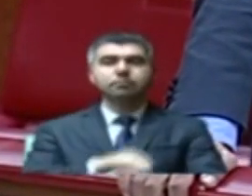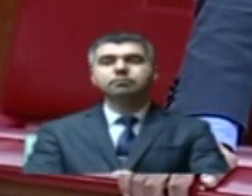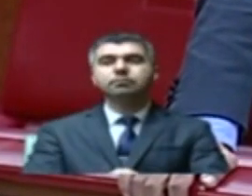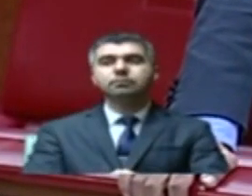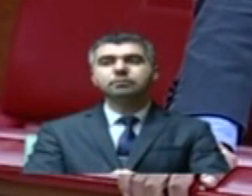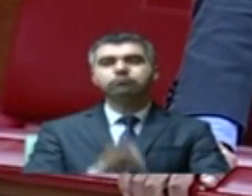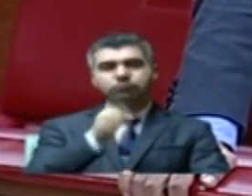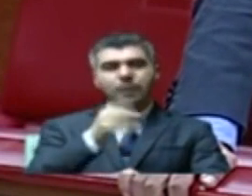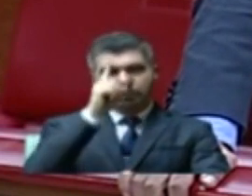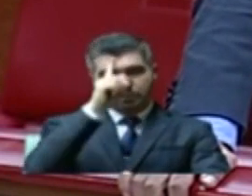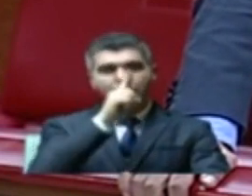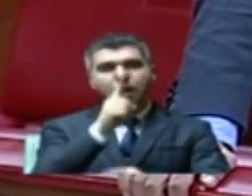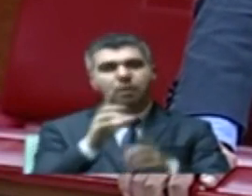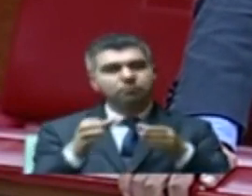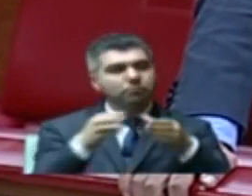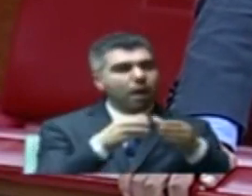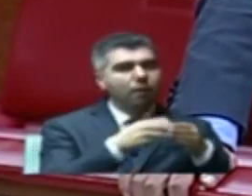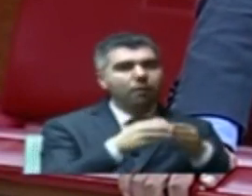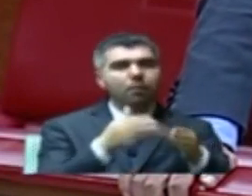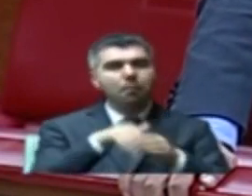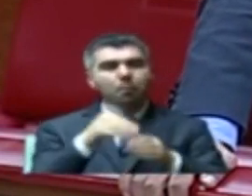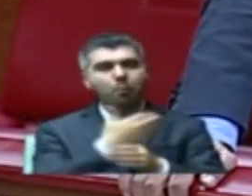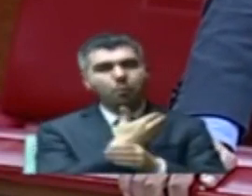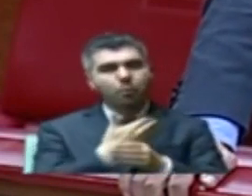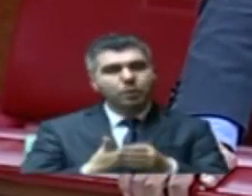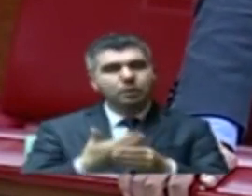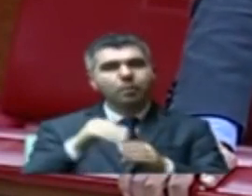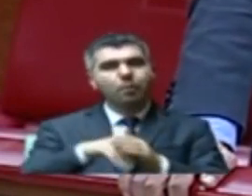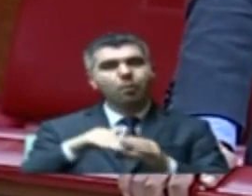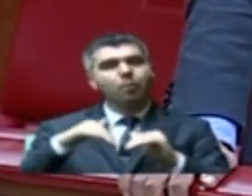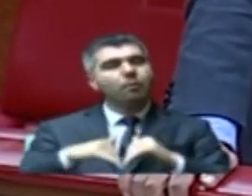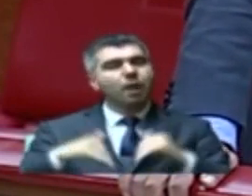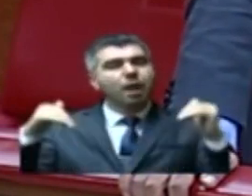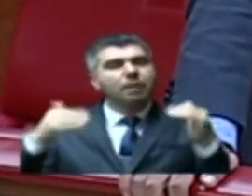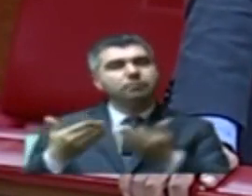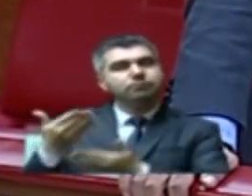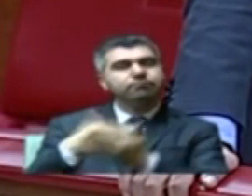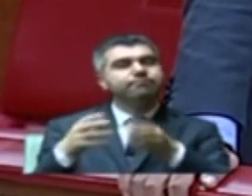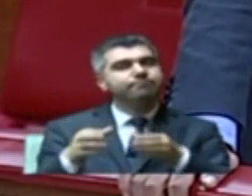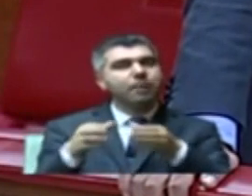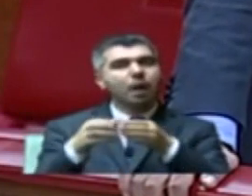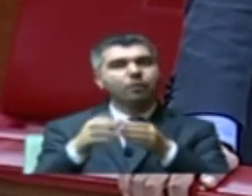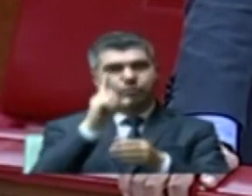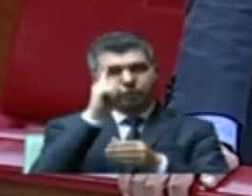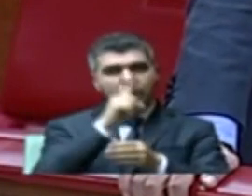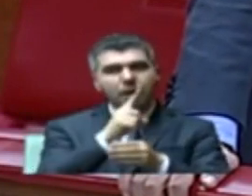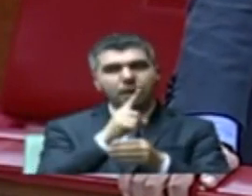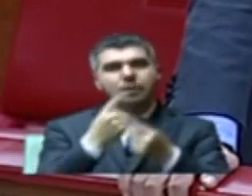سنتفاعل إيجابيا مع الشركاء ديالنا، مع النواب، مع المستشارين في الوقت اللي غادي يجي هذا القانون